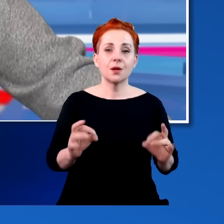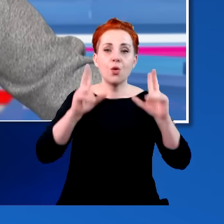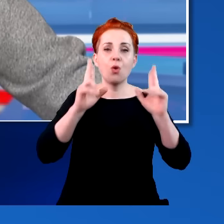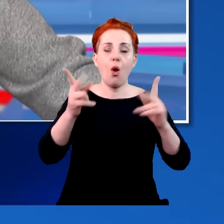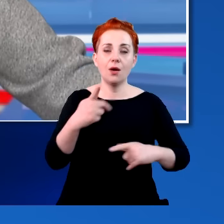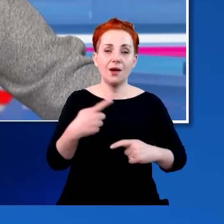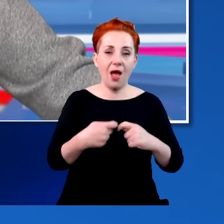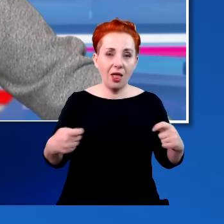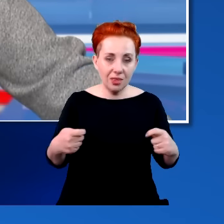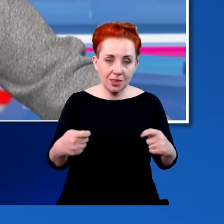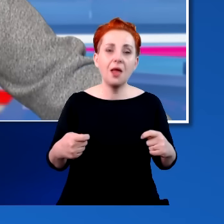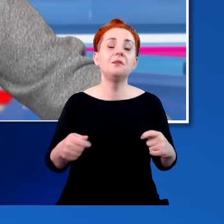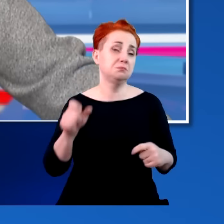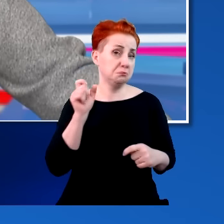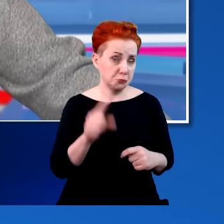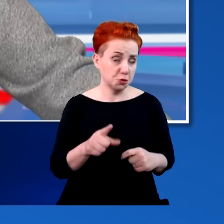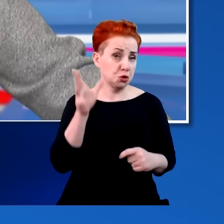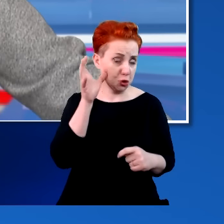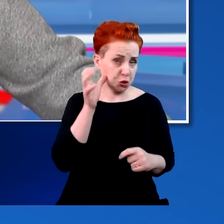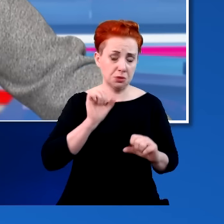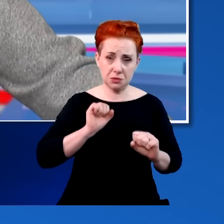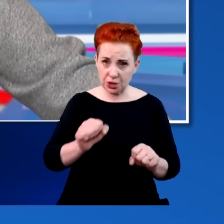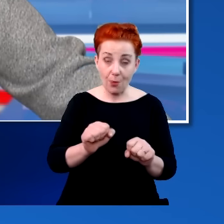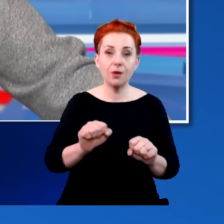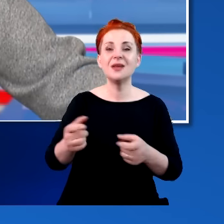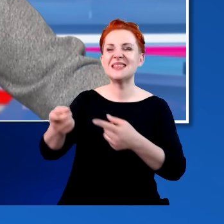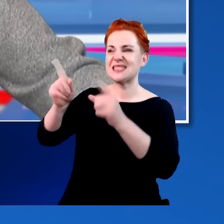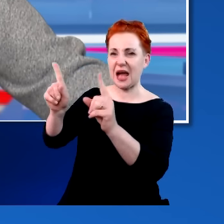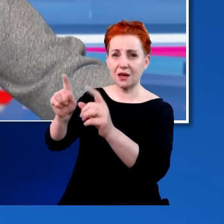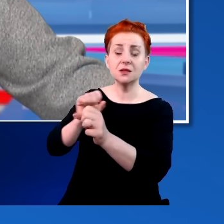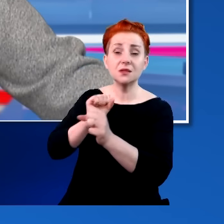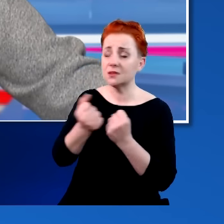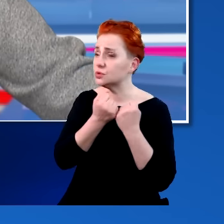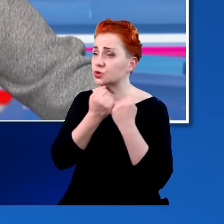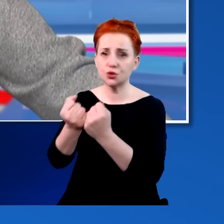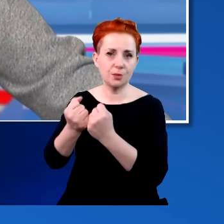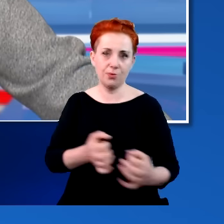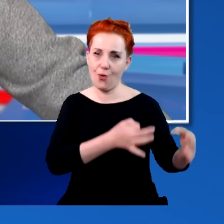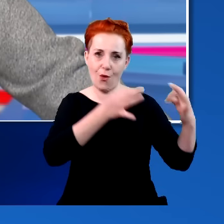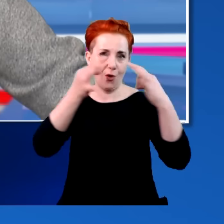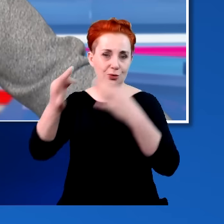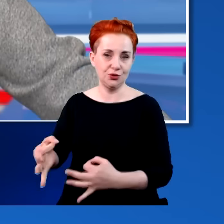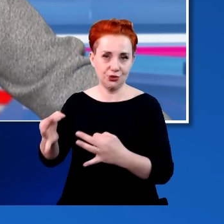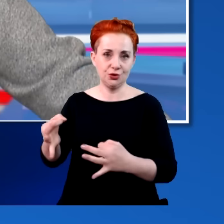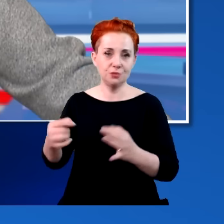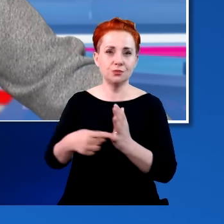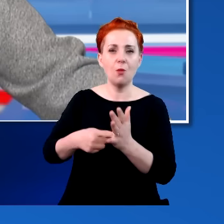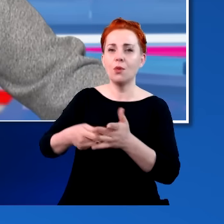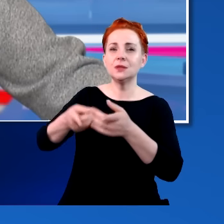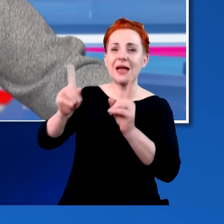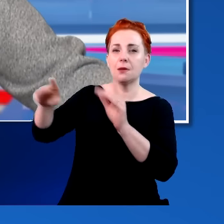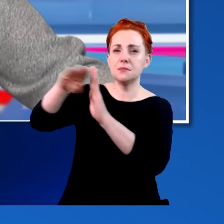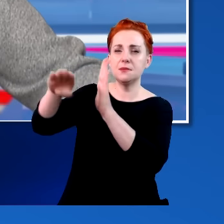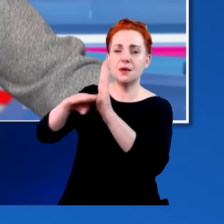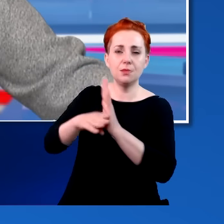rozwiązania, to one funkcjonują i panie redaktor, embargo obowiązuje w dalszym ciągu. To embargo, które zostało wprowadzone za